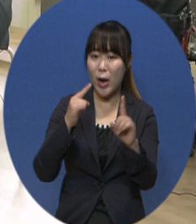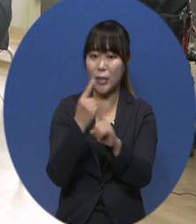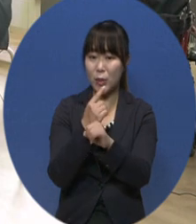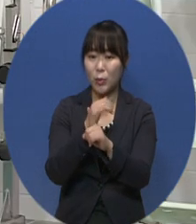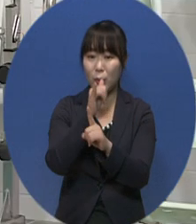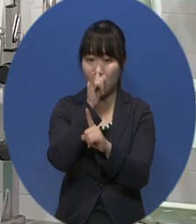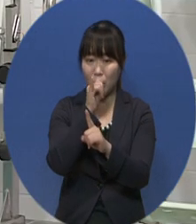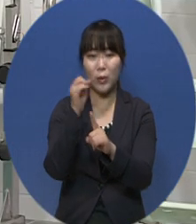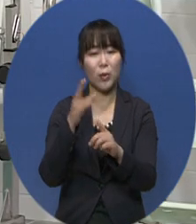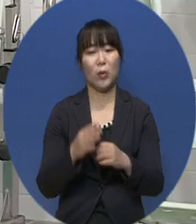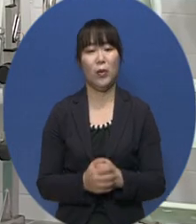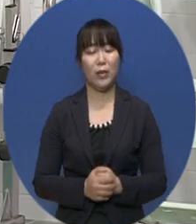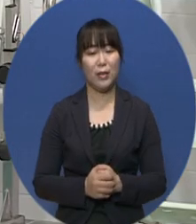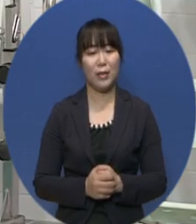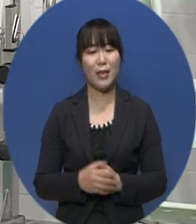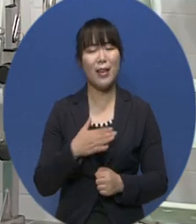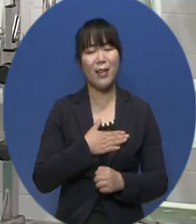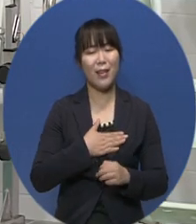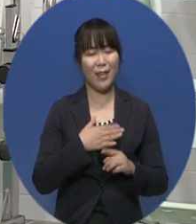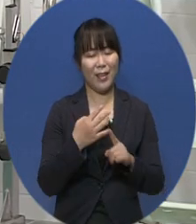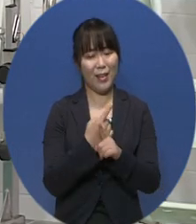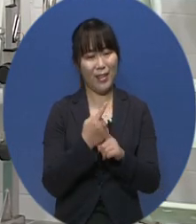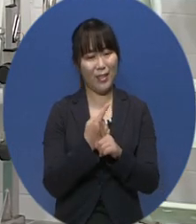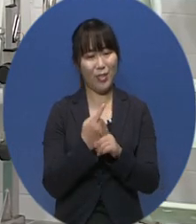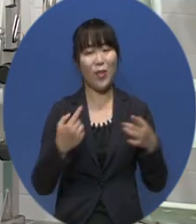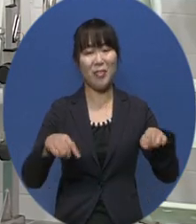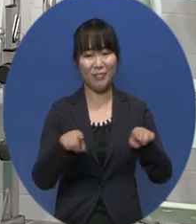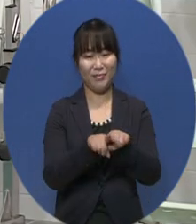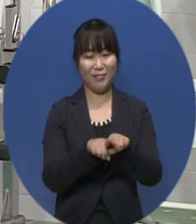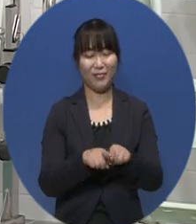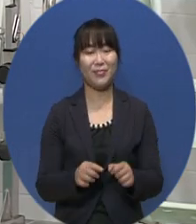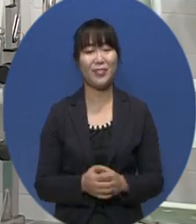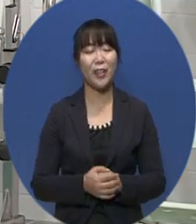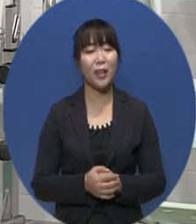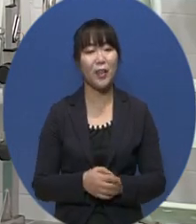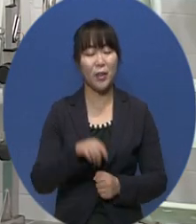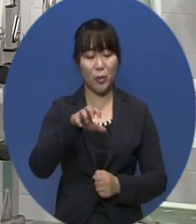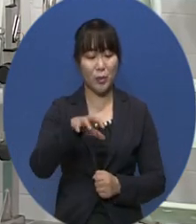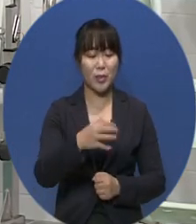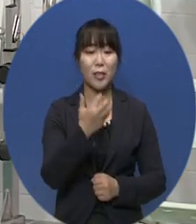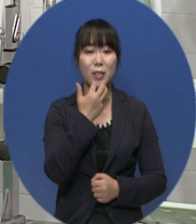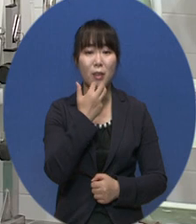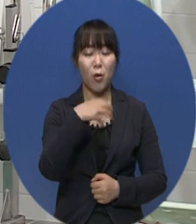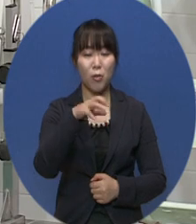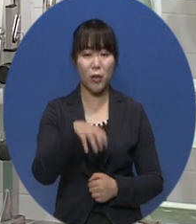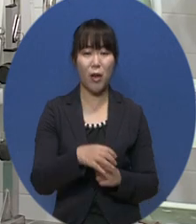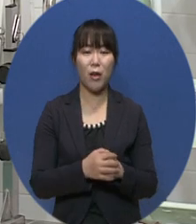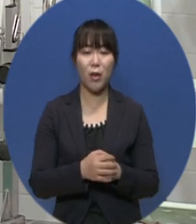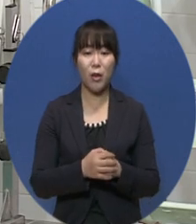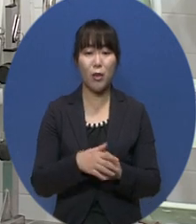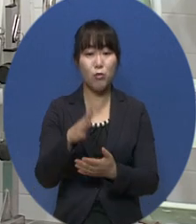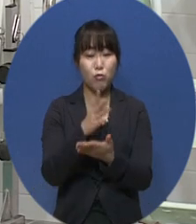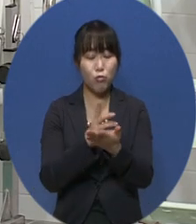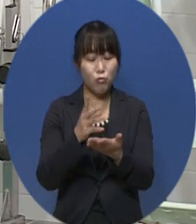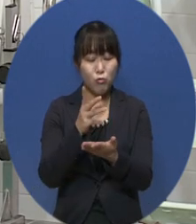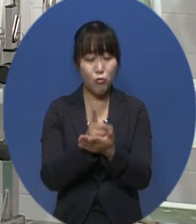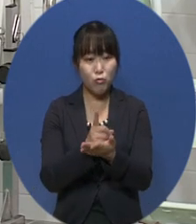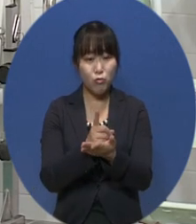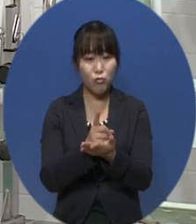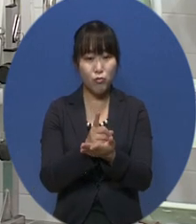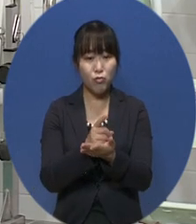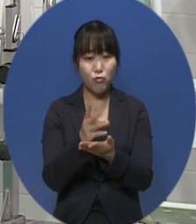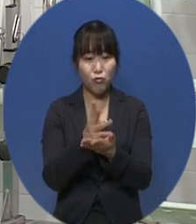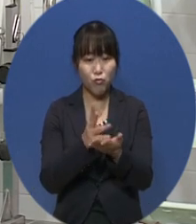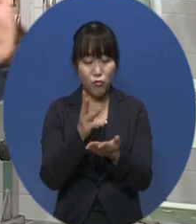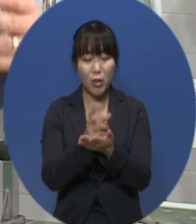하고 거기다가 힐링까지 할 수 있는 곳. 네. 네. 여기가 이제 서울의 이게 수유리 쪽이잖아요. 네. 네.